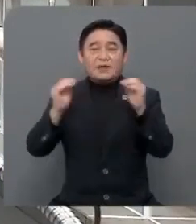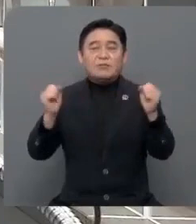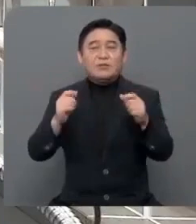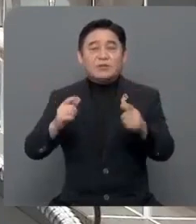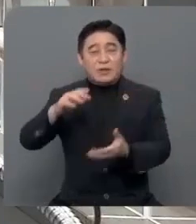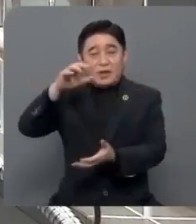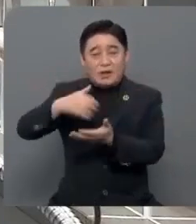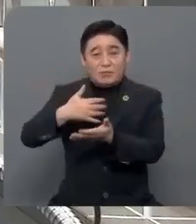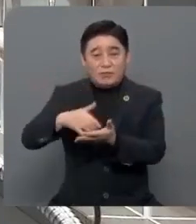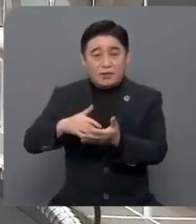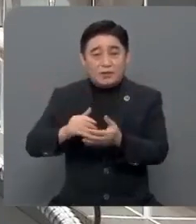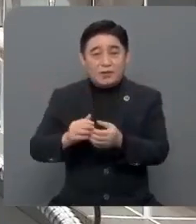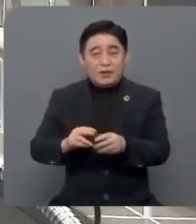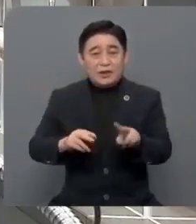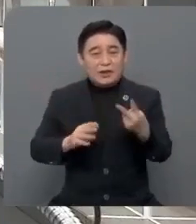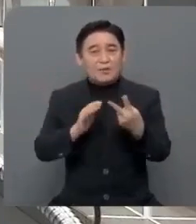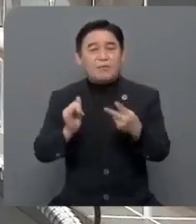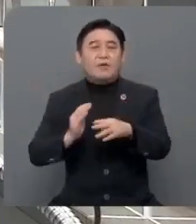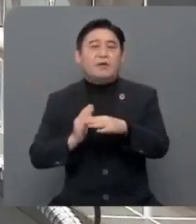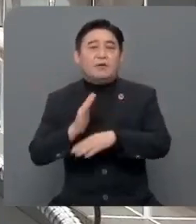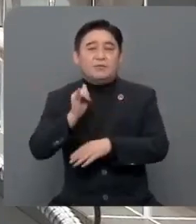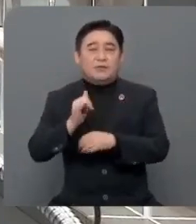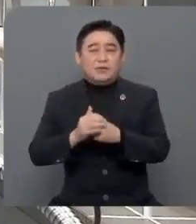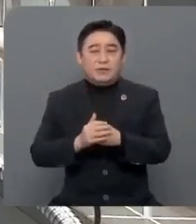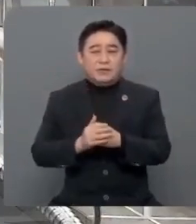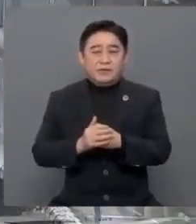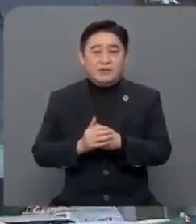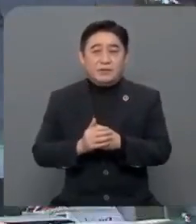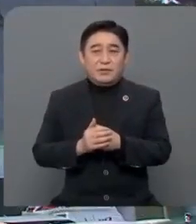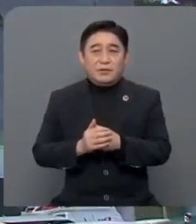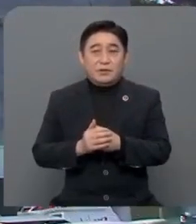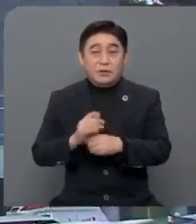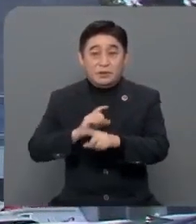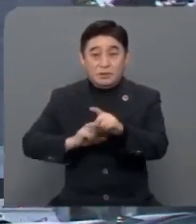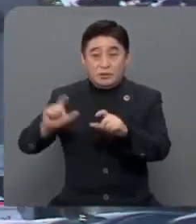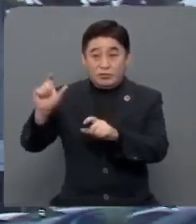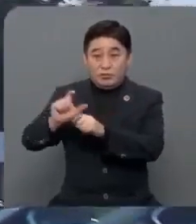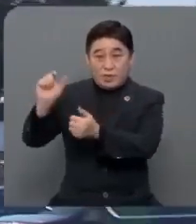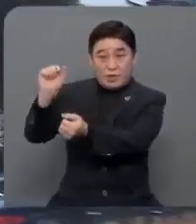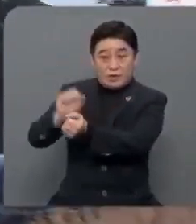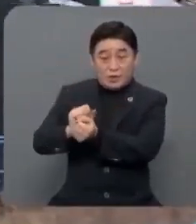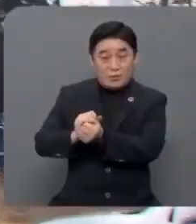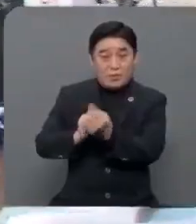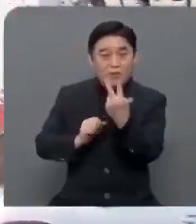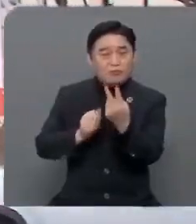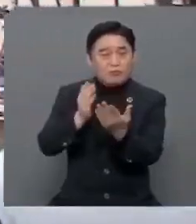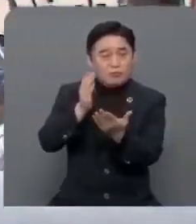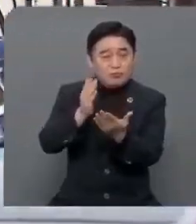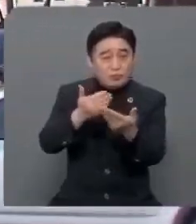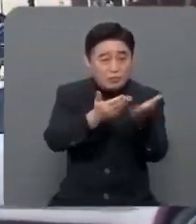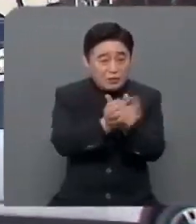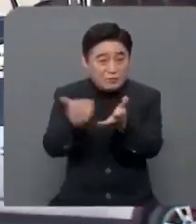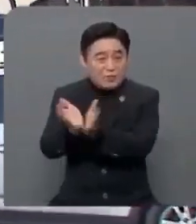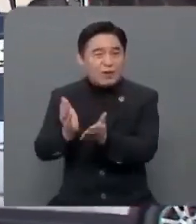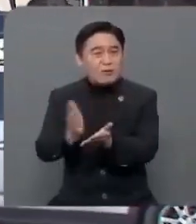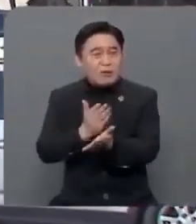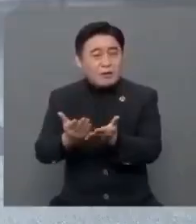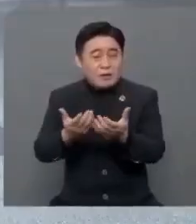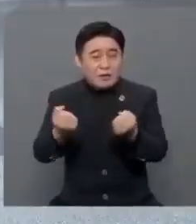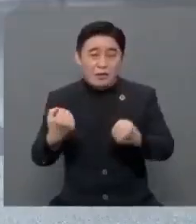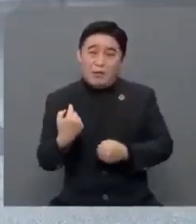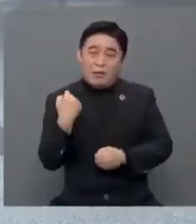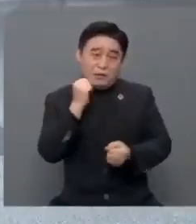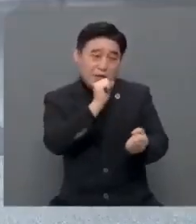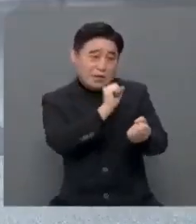전라북도의 누적 확진자는 200명을 넘어섰습니다. 추가 확진자들은 크게 두 집단으로 나뉩니다. 먼저 어제